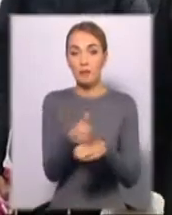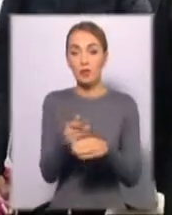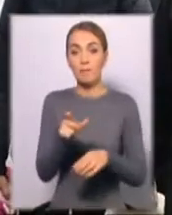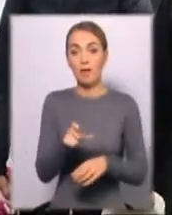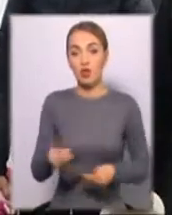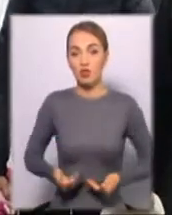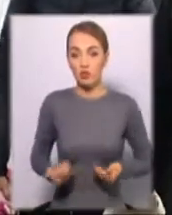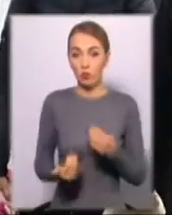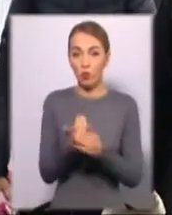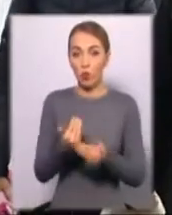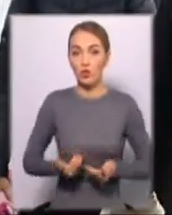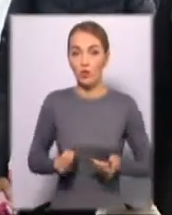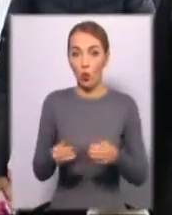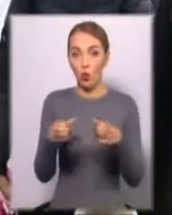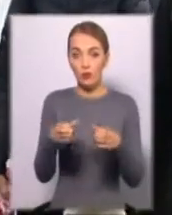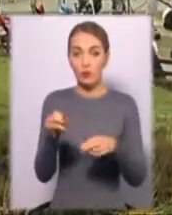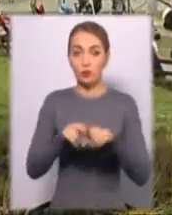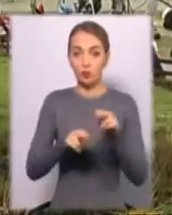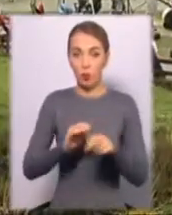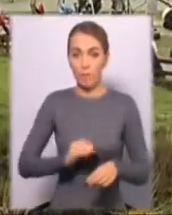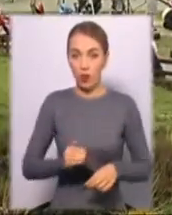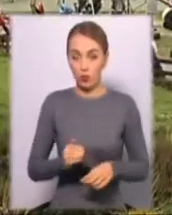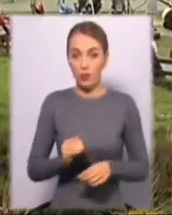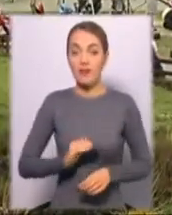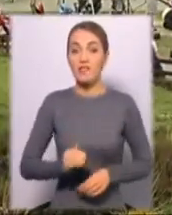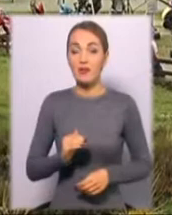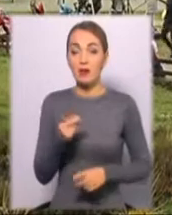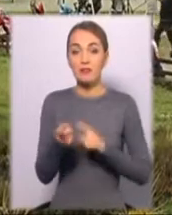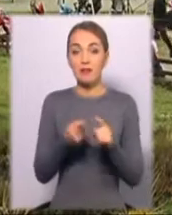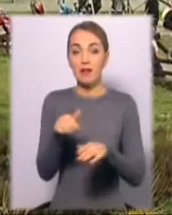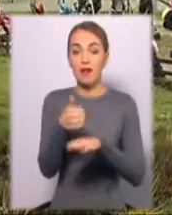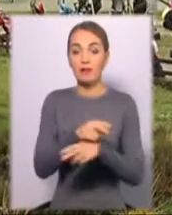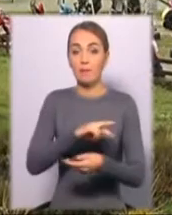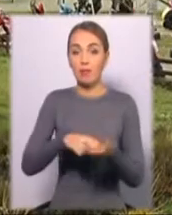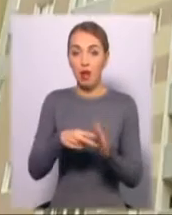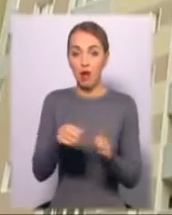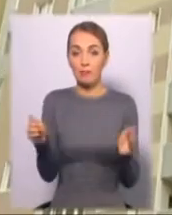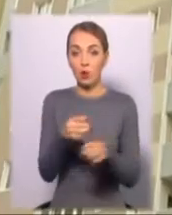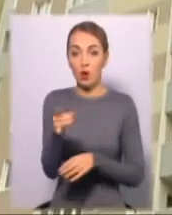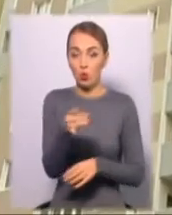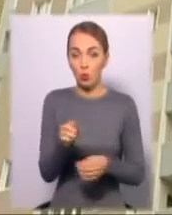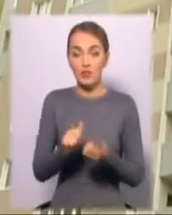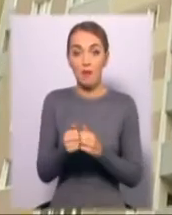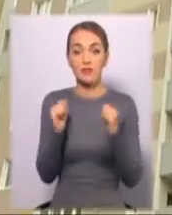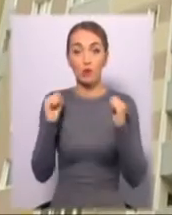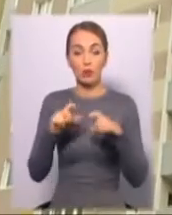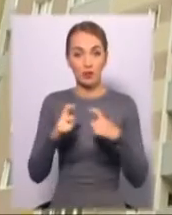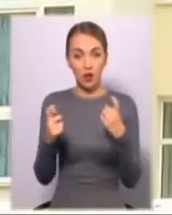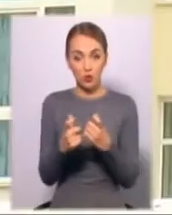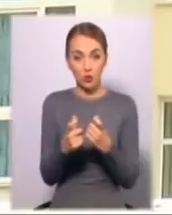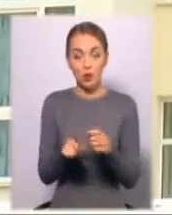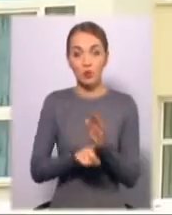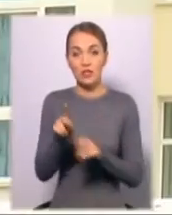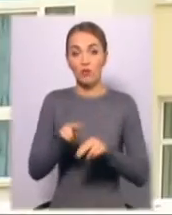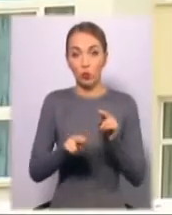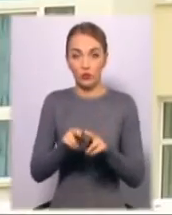нового житлового комплексу і будкомпанією. Адже фірма змінила генплан мікрорайону і замість спортмайданчика і паркінгу почала зводити